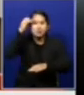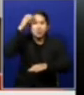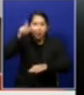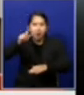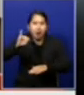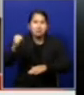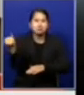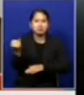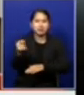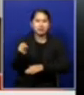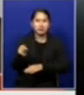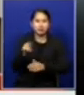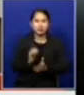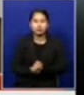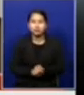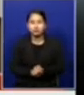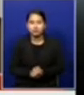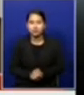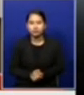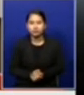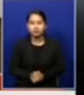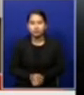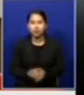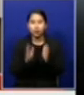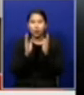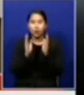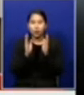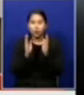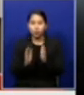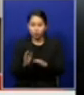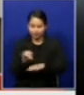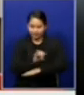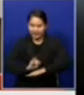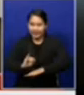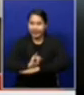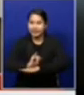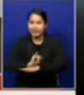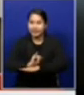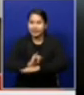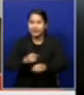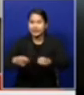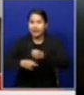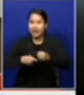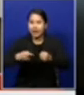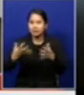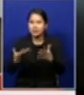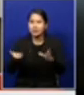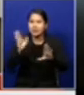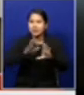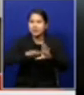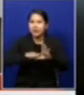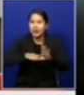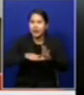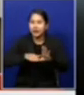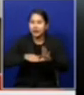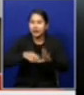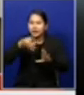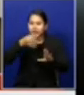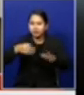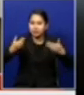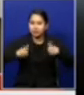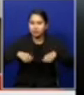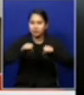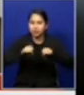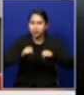แย่คนไม่เคยมีนาสักแปลงหนึ่งก็บอกว่าเกษตรกรมาลงทะเบียนมอเตอร์ไซค์รับจ้างลูกหลานผมนี่